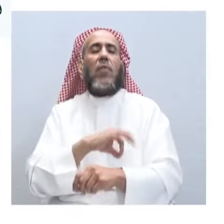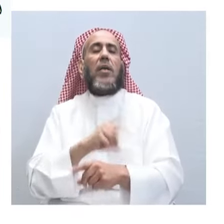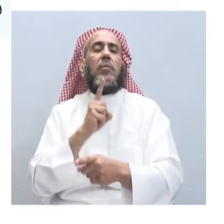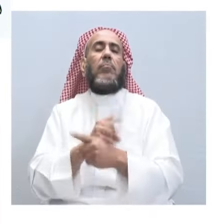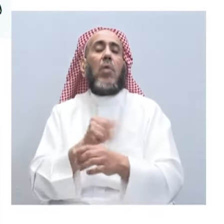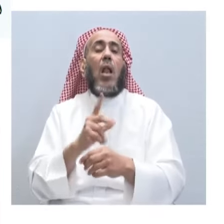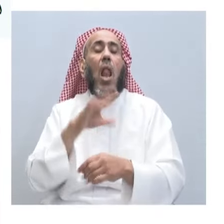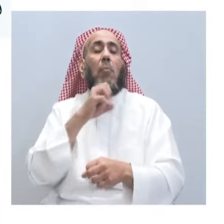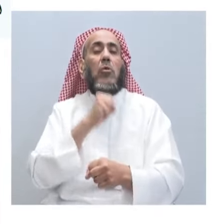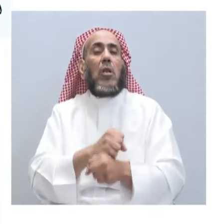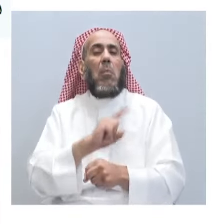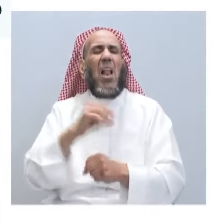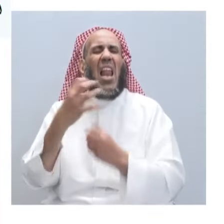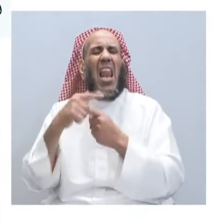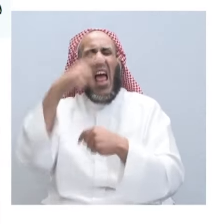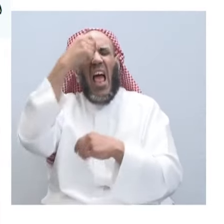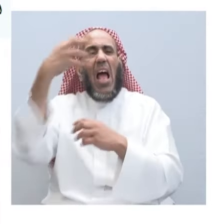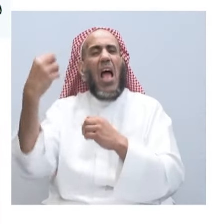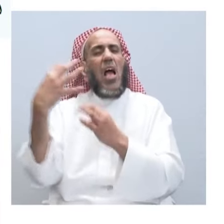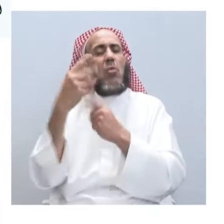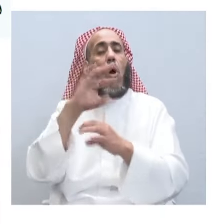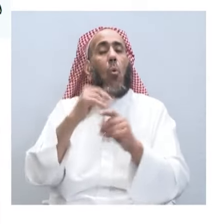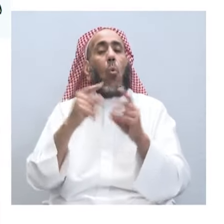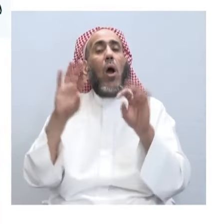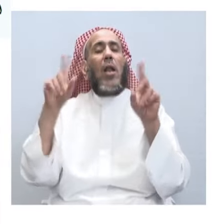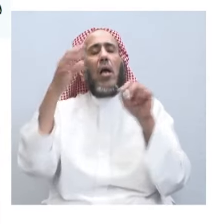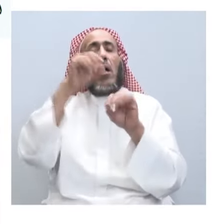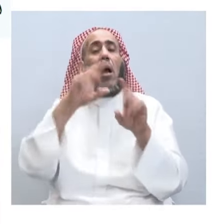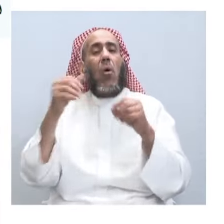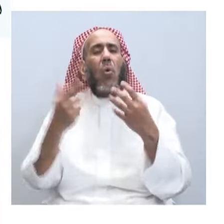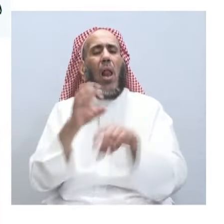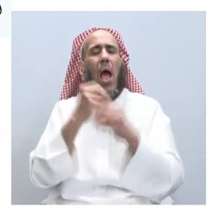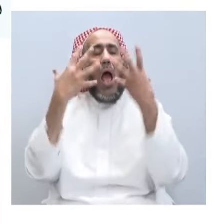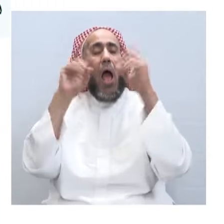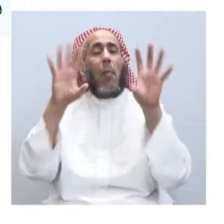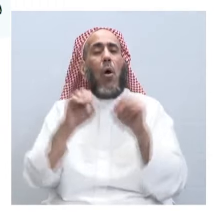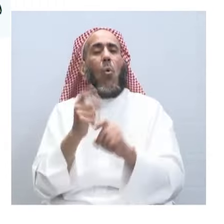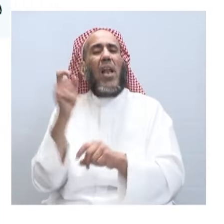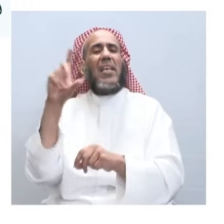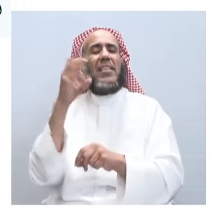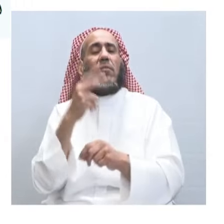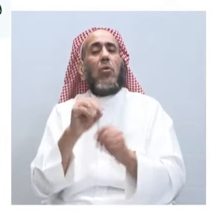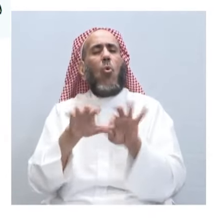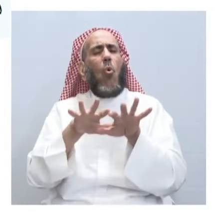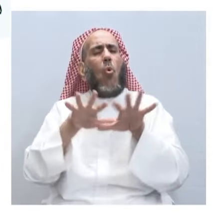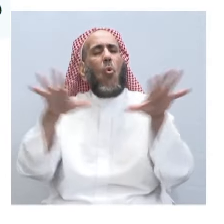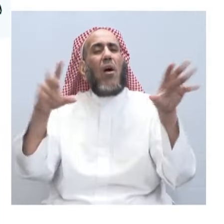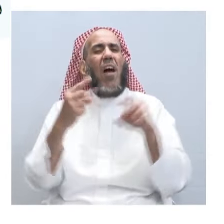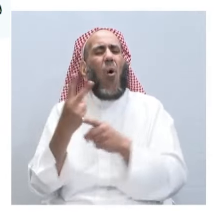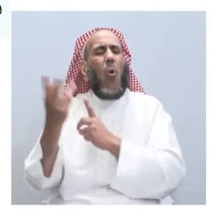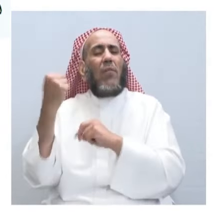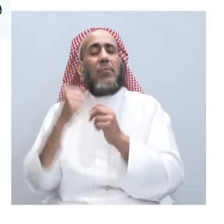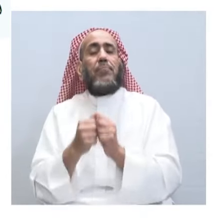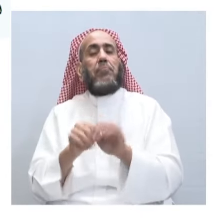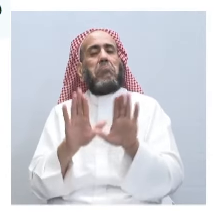النبي صلى الله عليه وسلم لا عدوى ولا طيره عام ثم قال ولا هامه ولا صفر لانها اكثر شيء انتشرت في الجاهليه